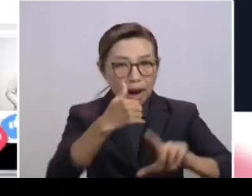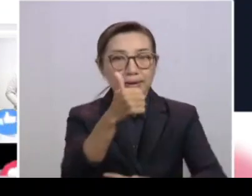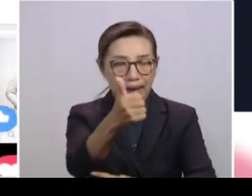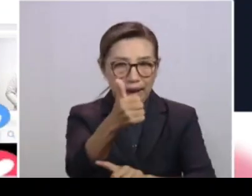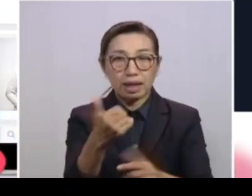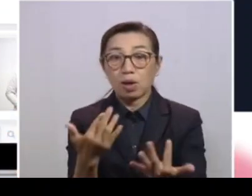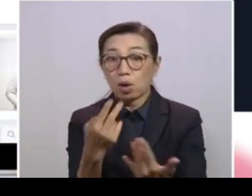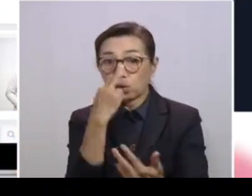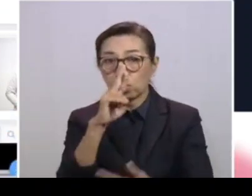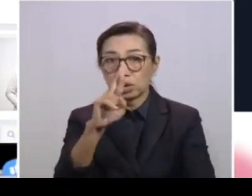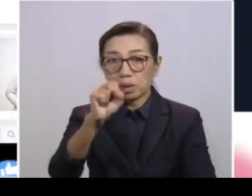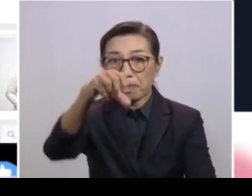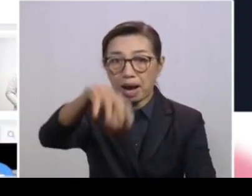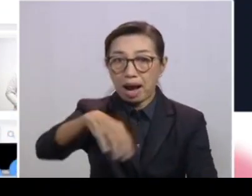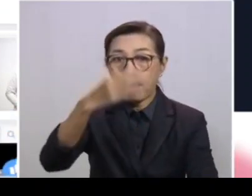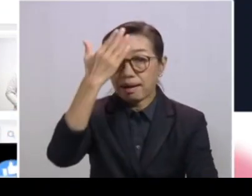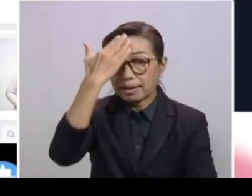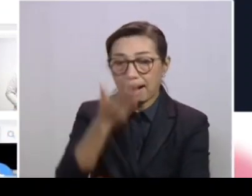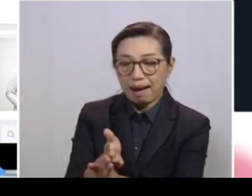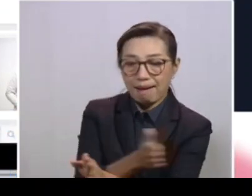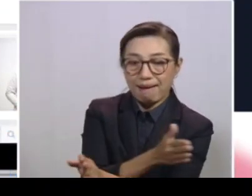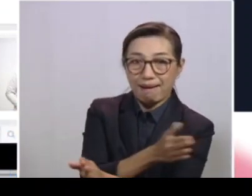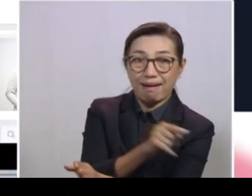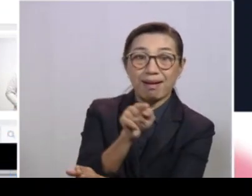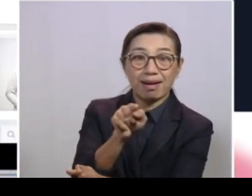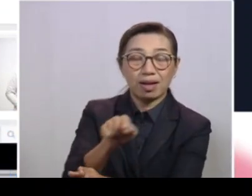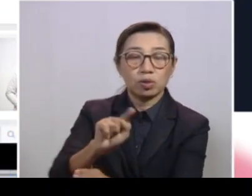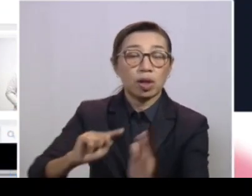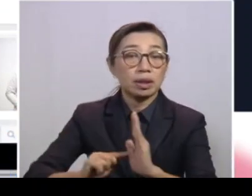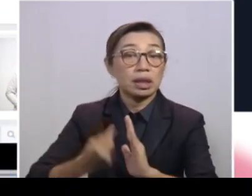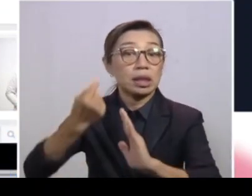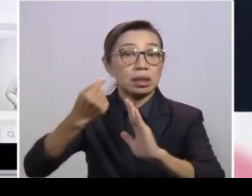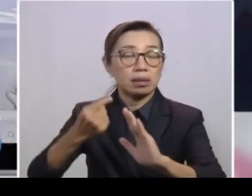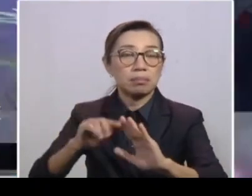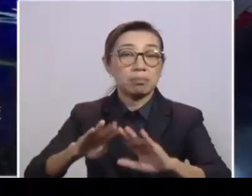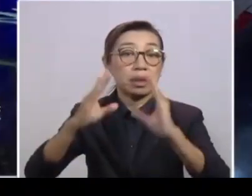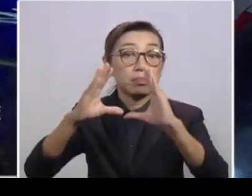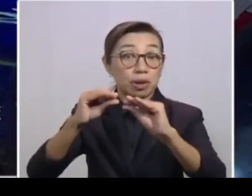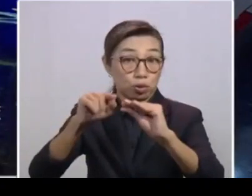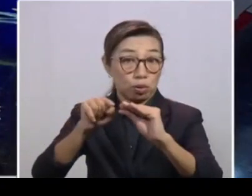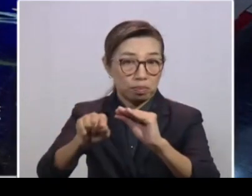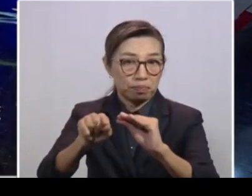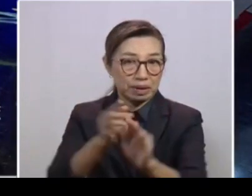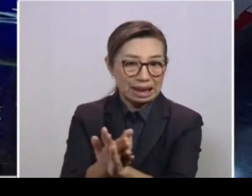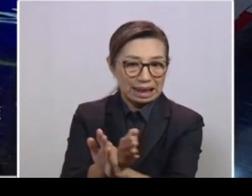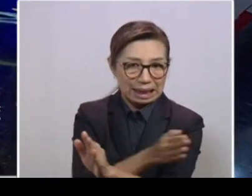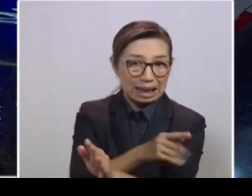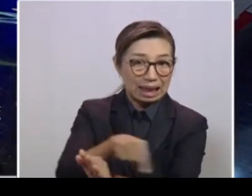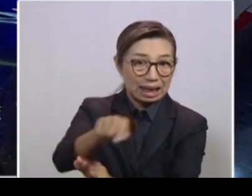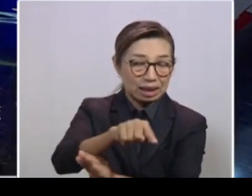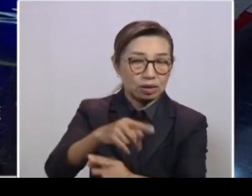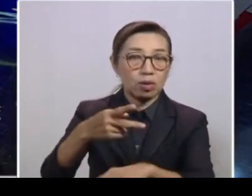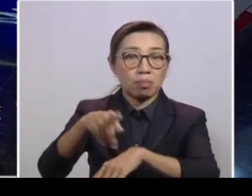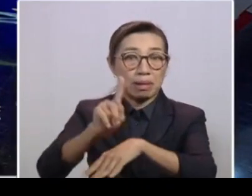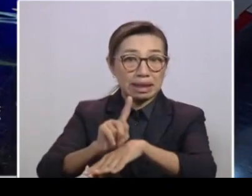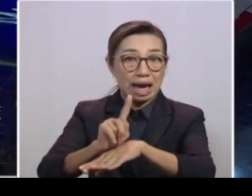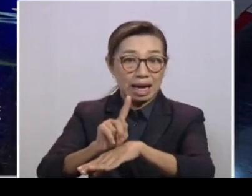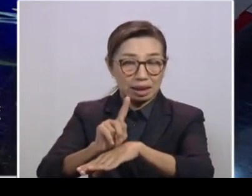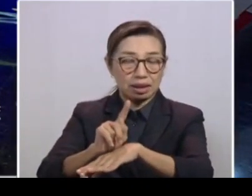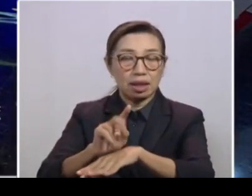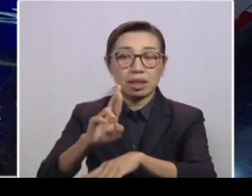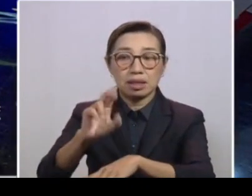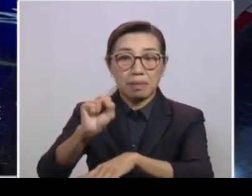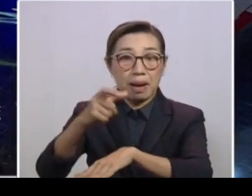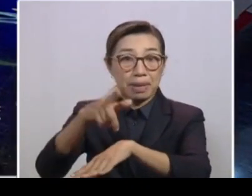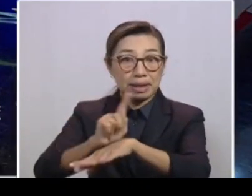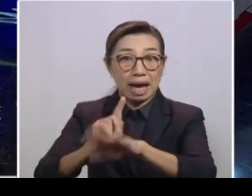สูญญากาศที่น่ารัฐสภาก่อนหน้านี้ในช่วงที่เริ่มมีการเริ่มประชุมสภาในการเลือกประธานสภาผู้แทนราษฎรในวันนี้